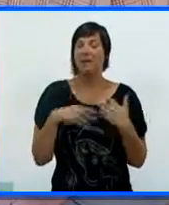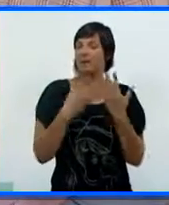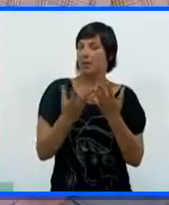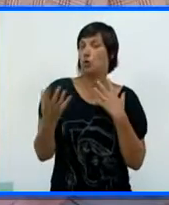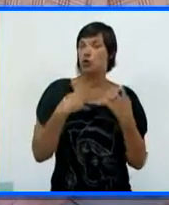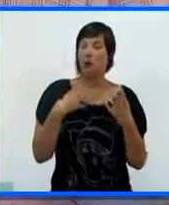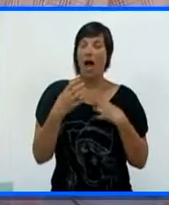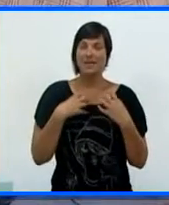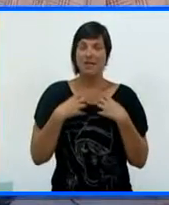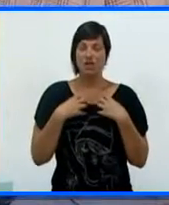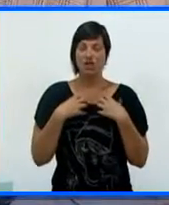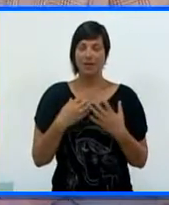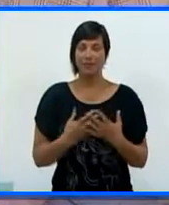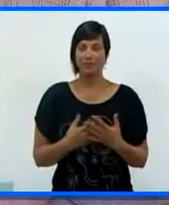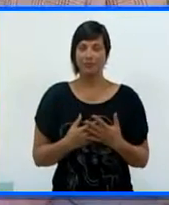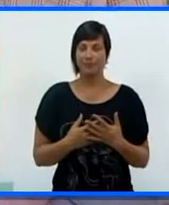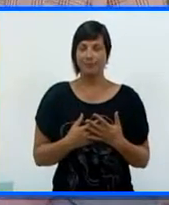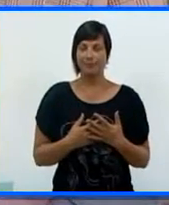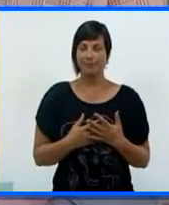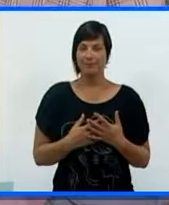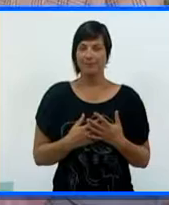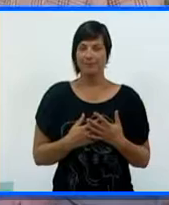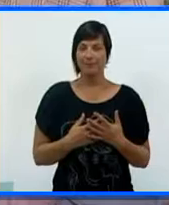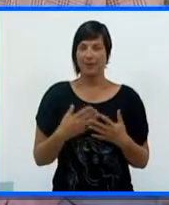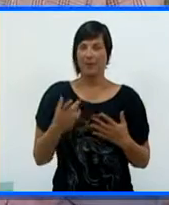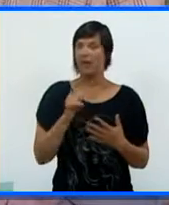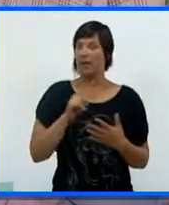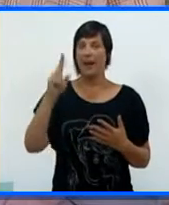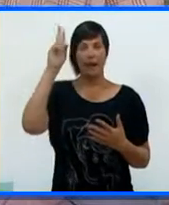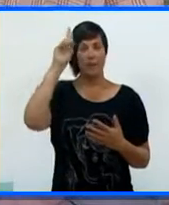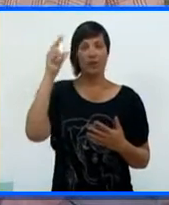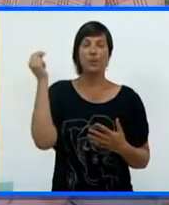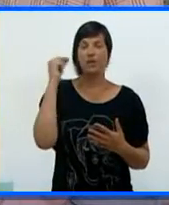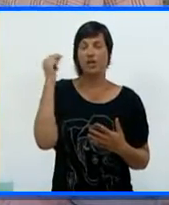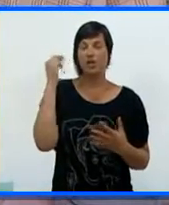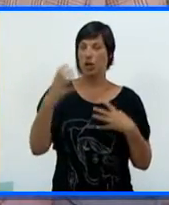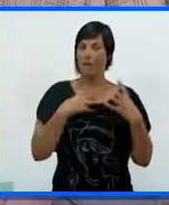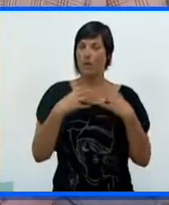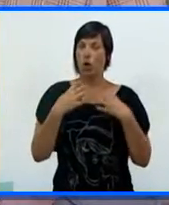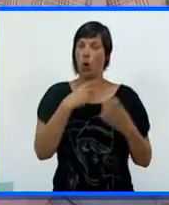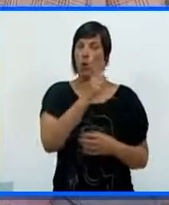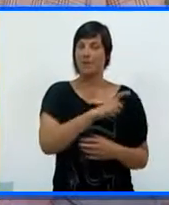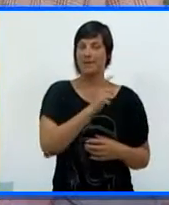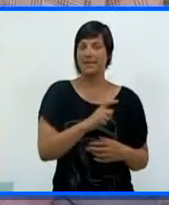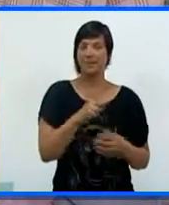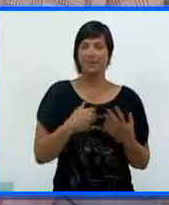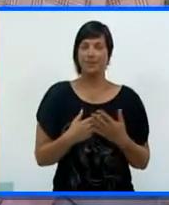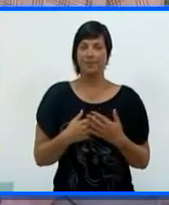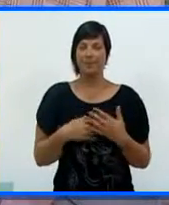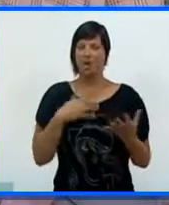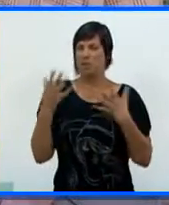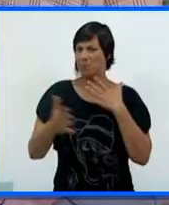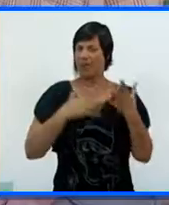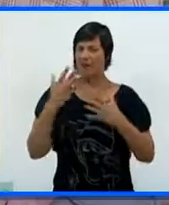poći u teatar, onda ne možemo, ne čujemo glumce, ne znam, one